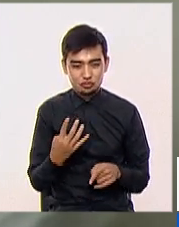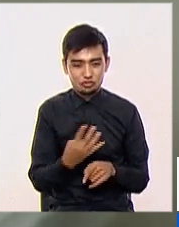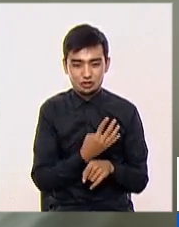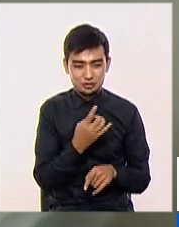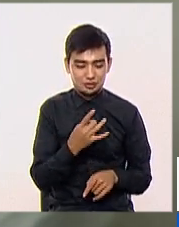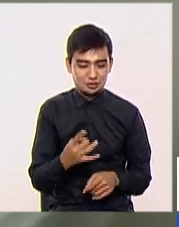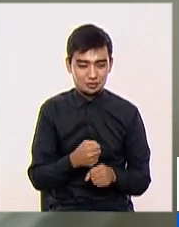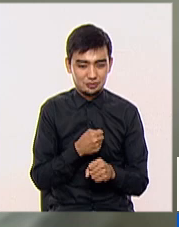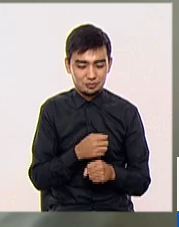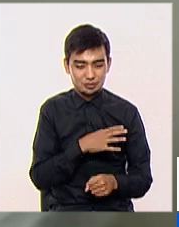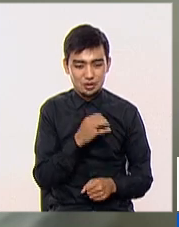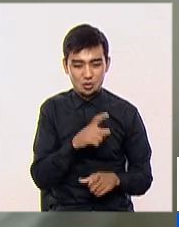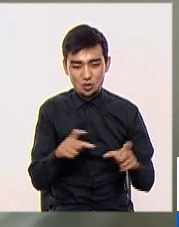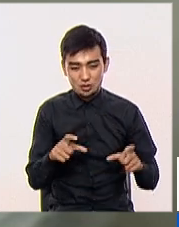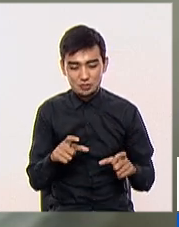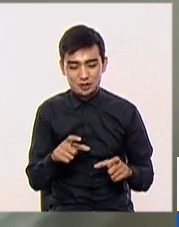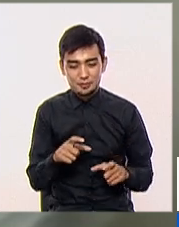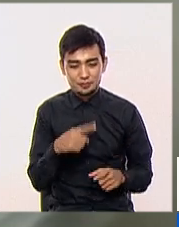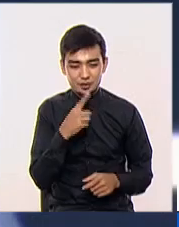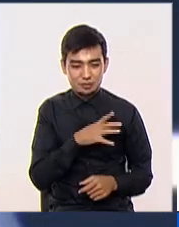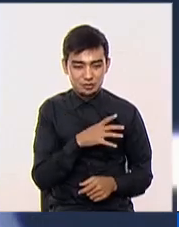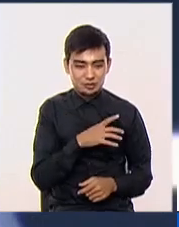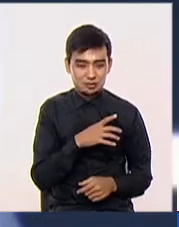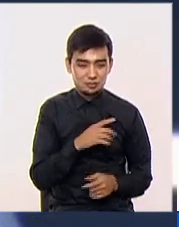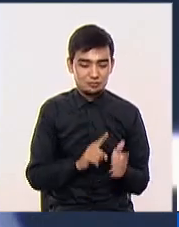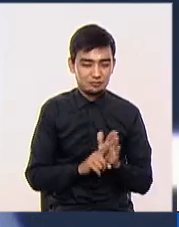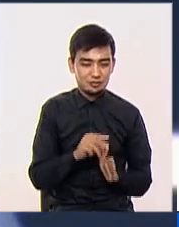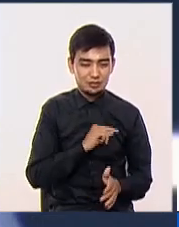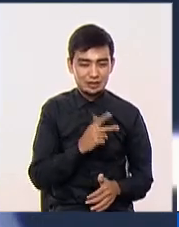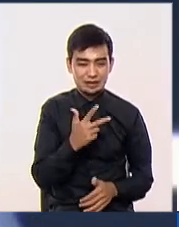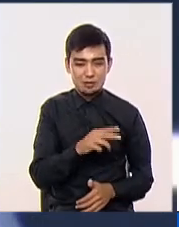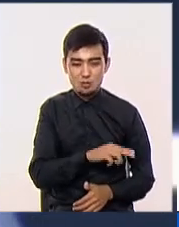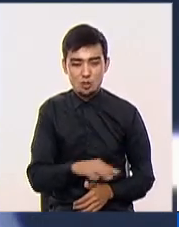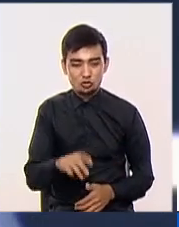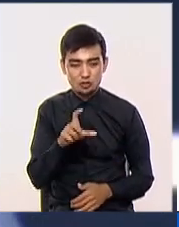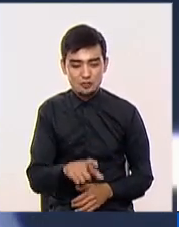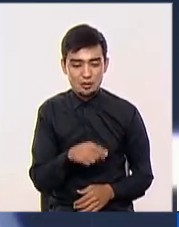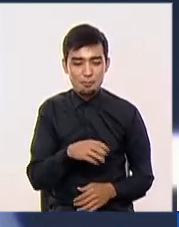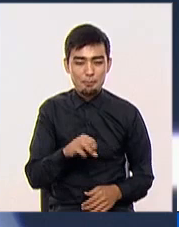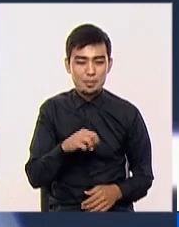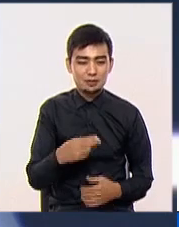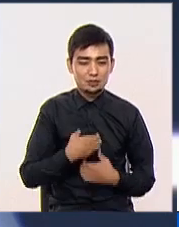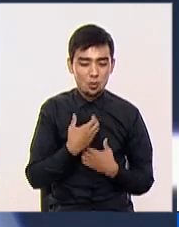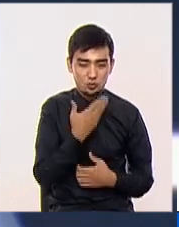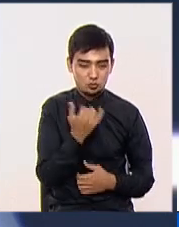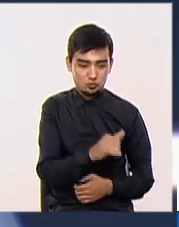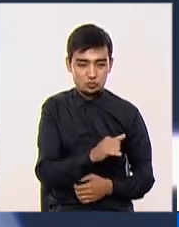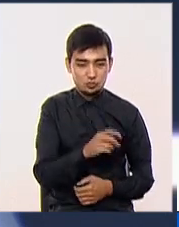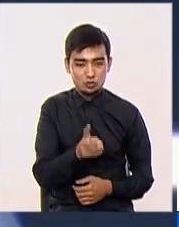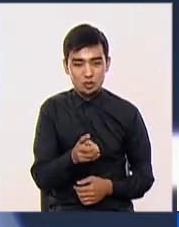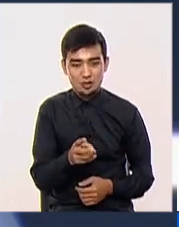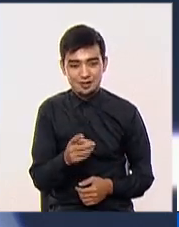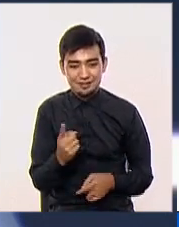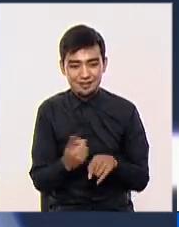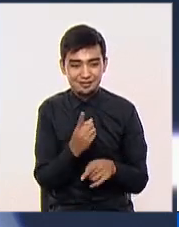фонда. То есть людям банально не дают начать работать. 3 миллиона человек не охвачены медицинским страхованием. Есть и такие, кто не совершил